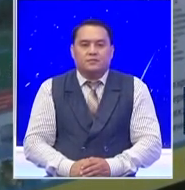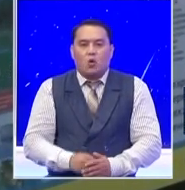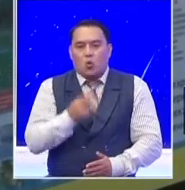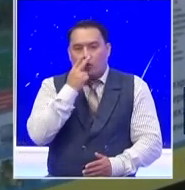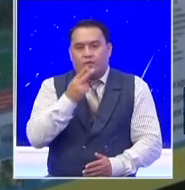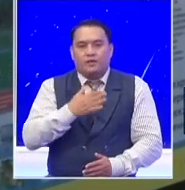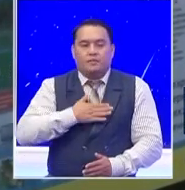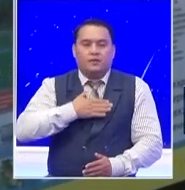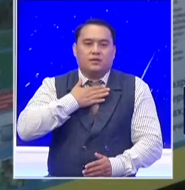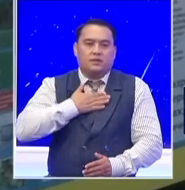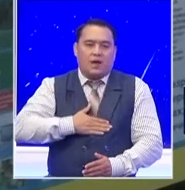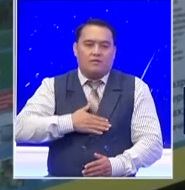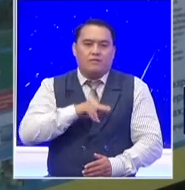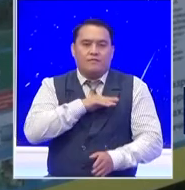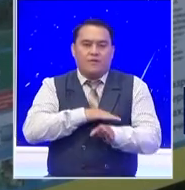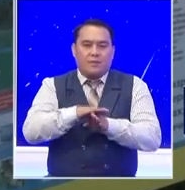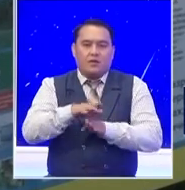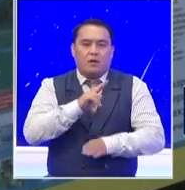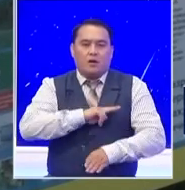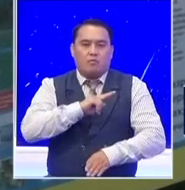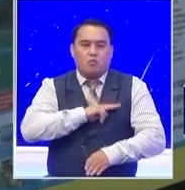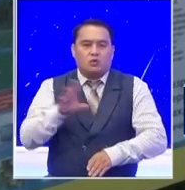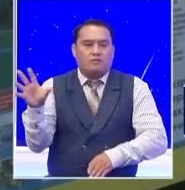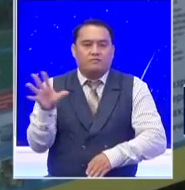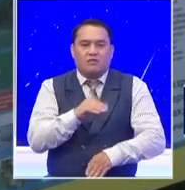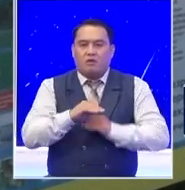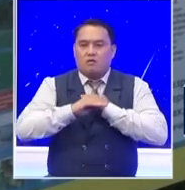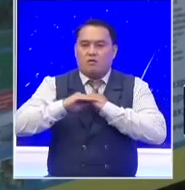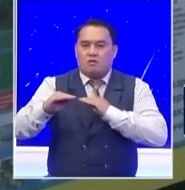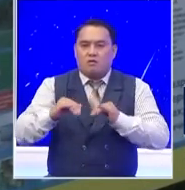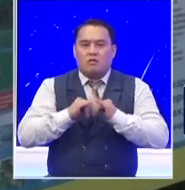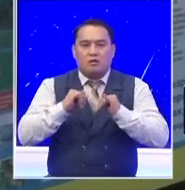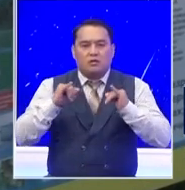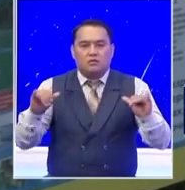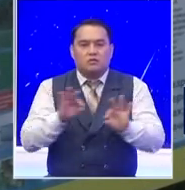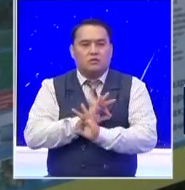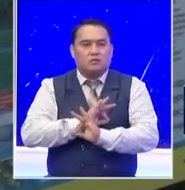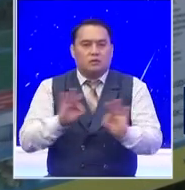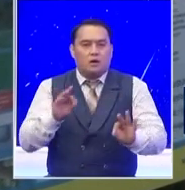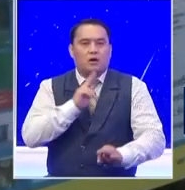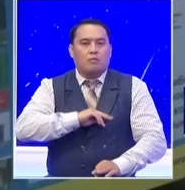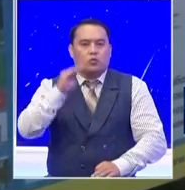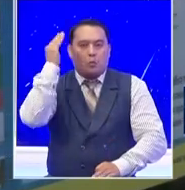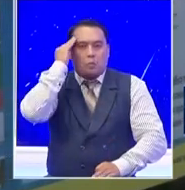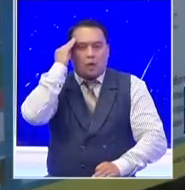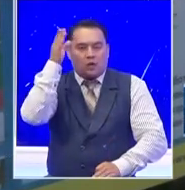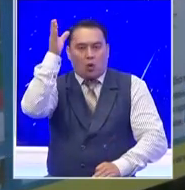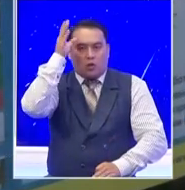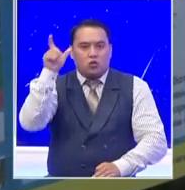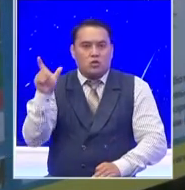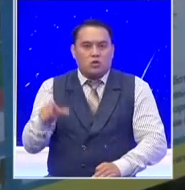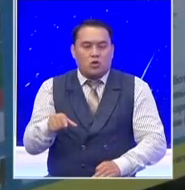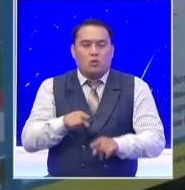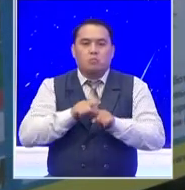Увиденным доволен. Здесь проделана большая работа. Я объехал все поля. Динамика действительно хорошая. Поэтому методы работы здешних ученых следует